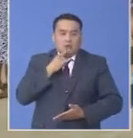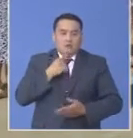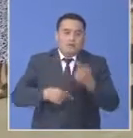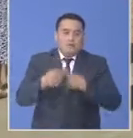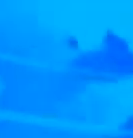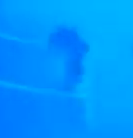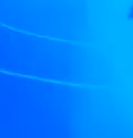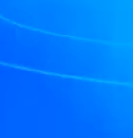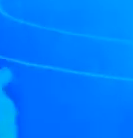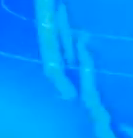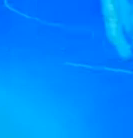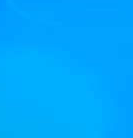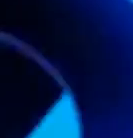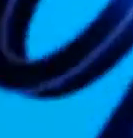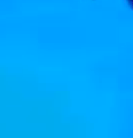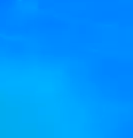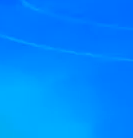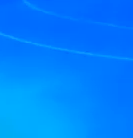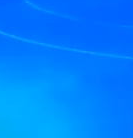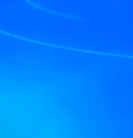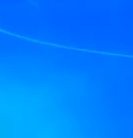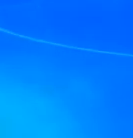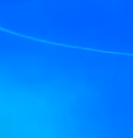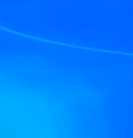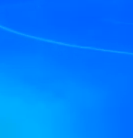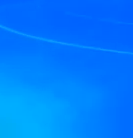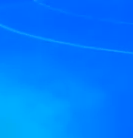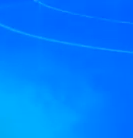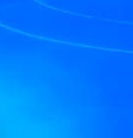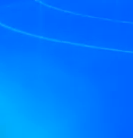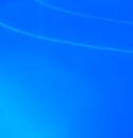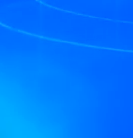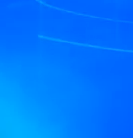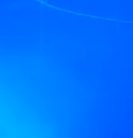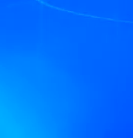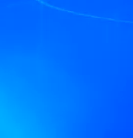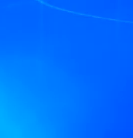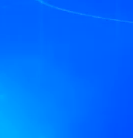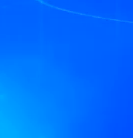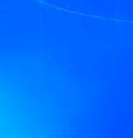вернется домой.